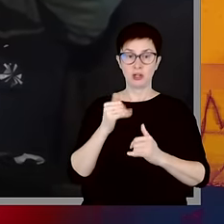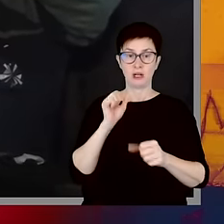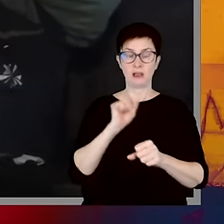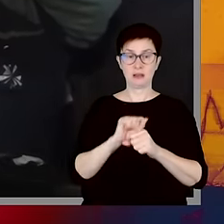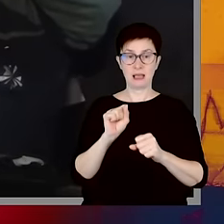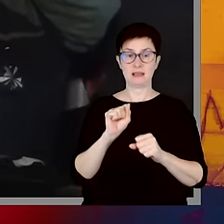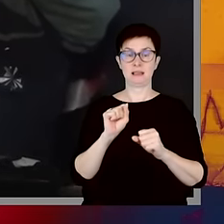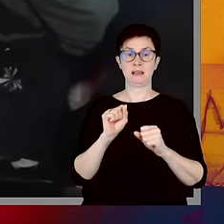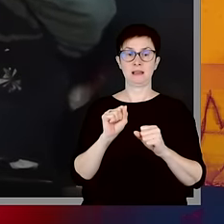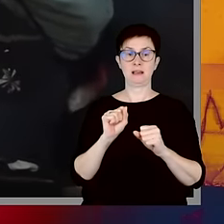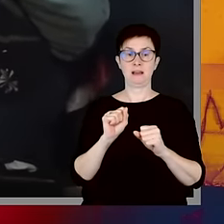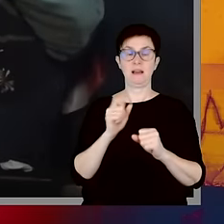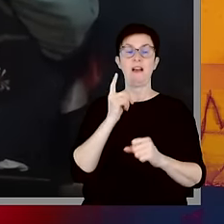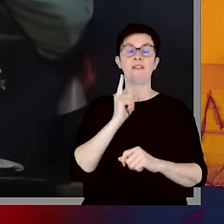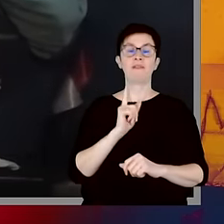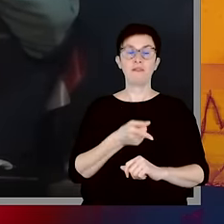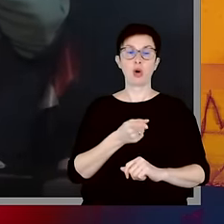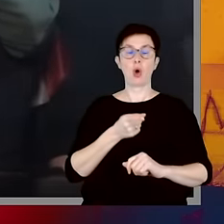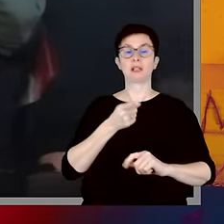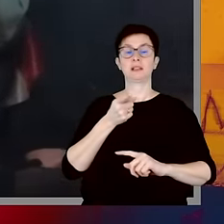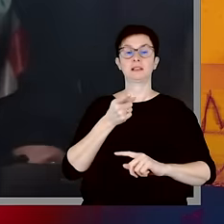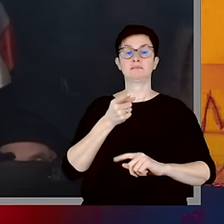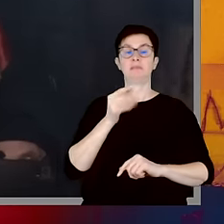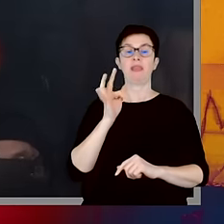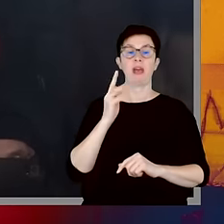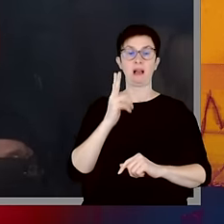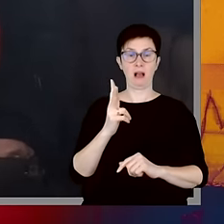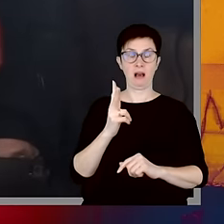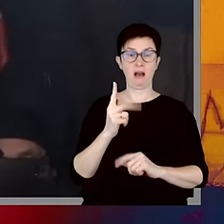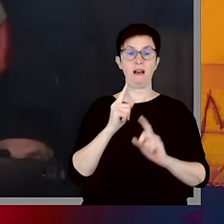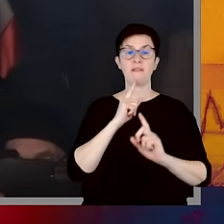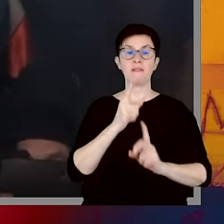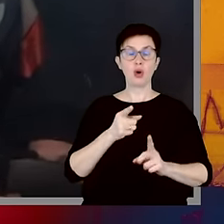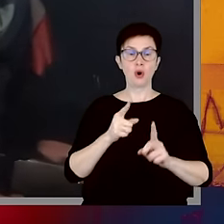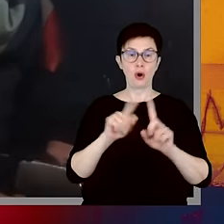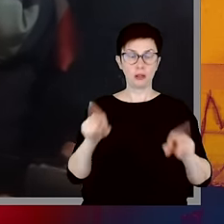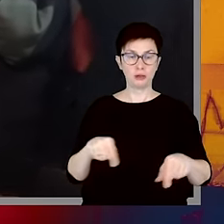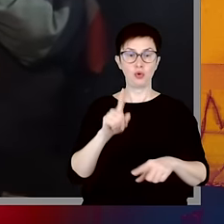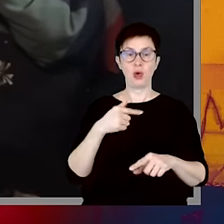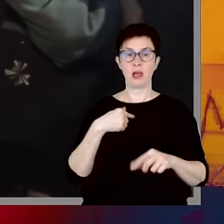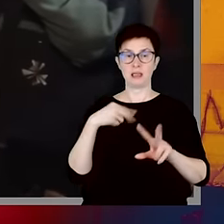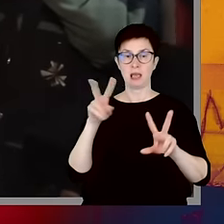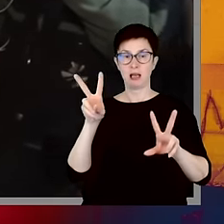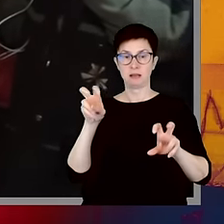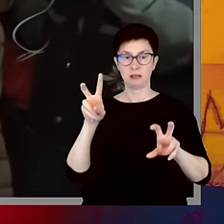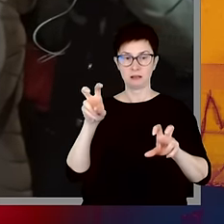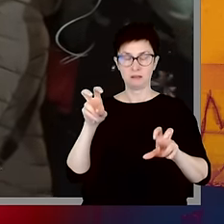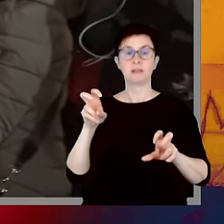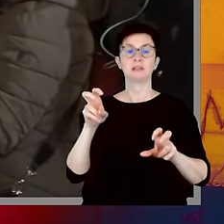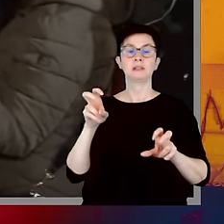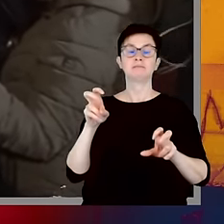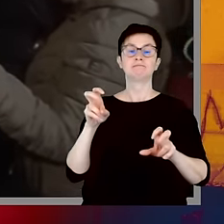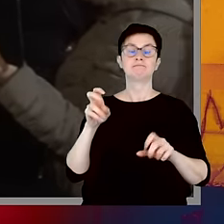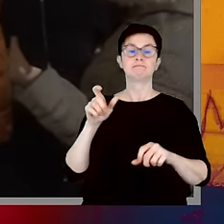z wyrokiem wydanym przez Trybunał Konstytucyjny, to ja zacytuję wielki autorytet dla państwa, jak nie mam,